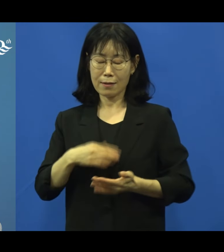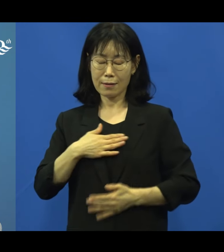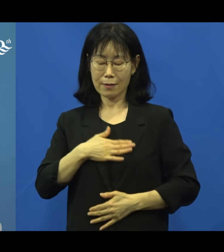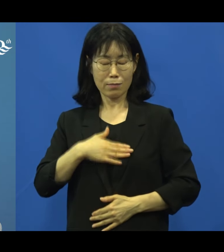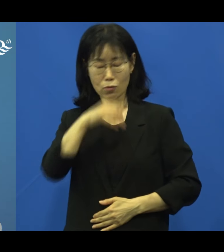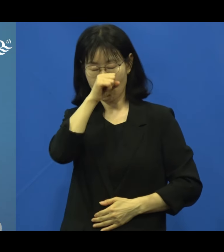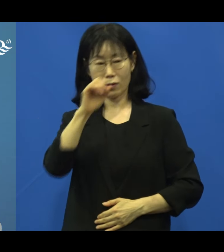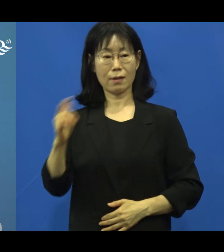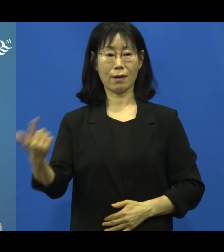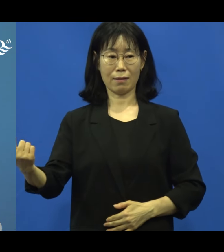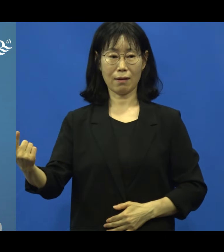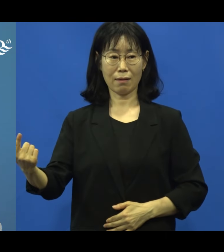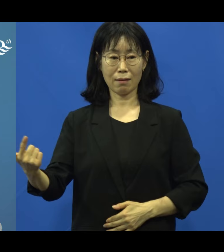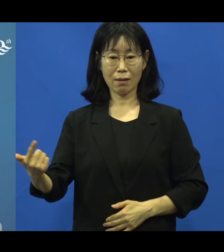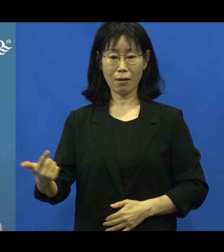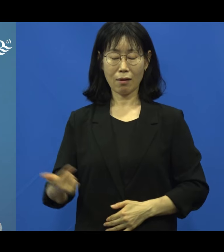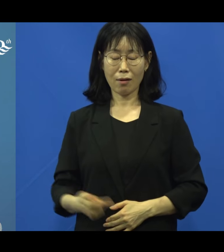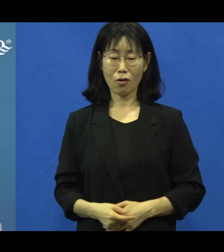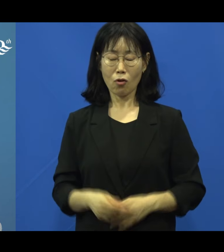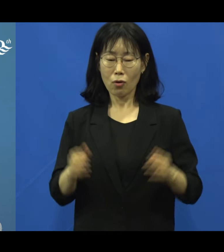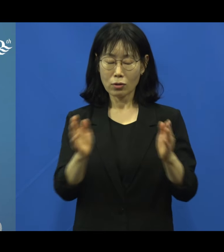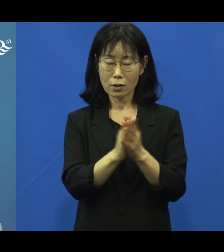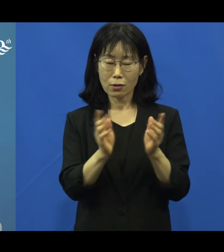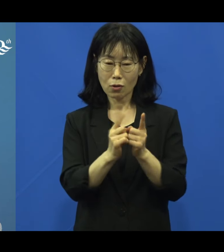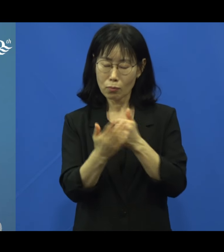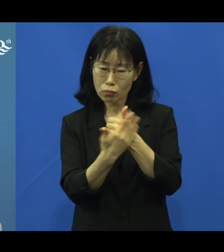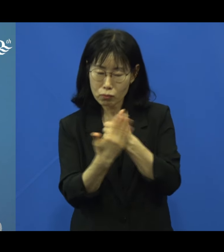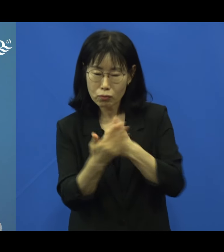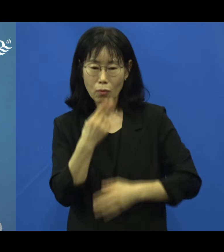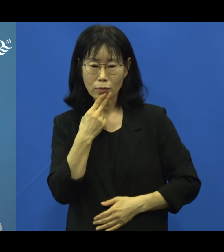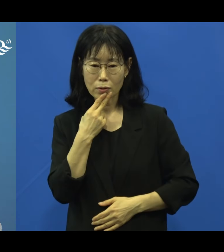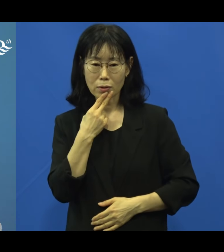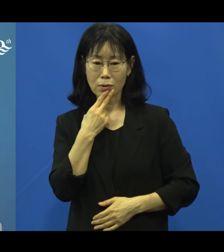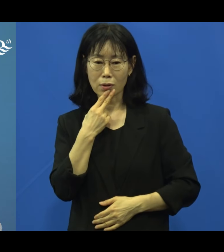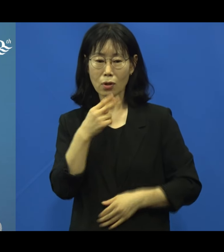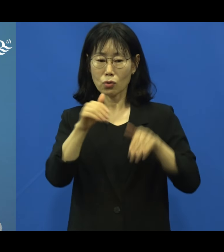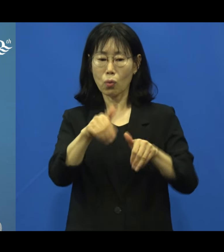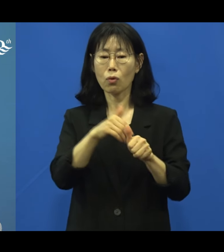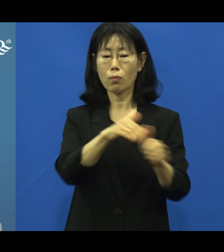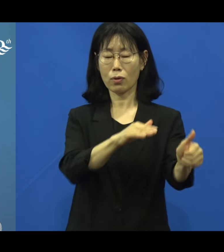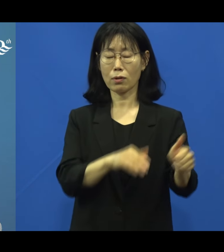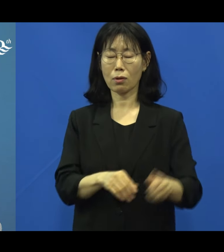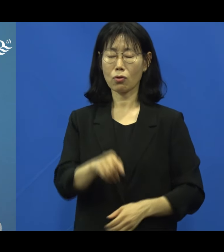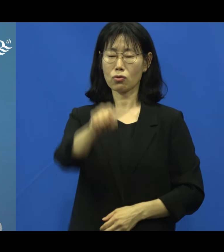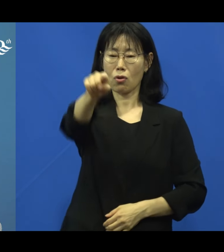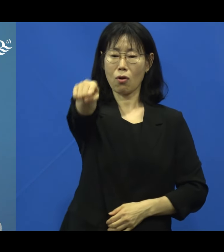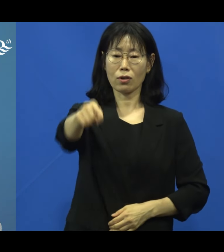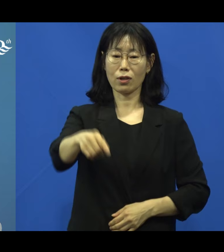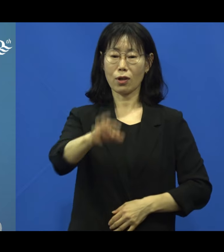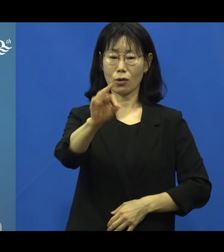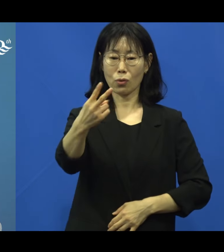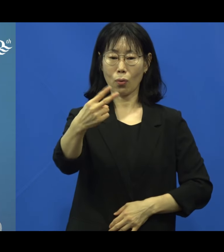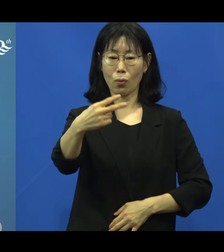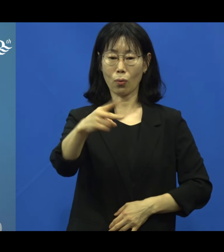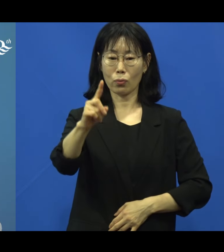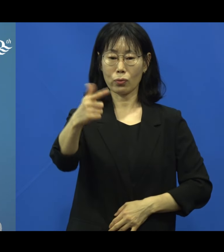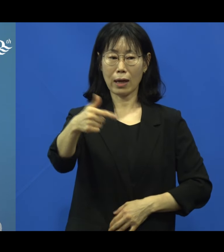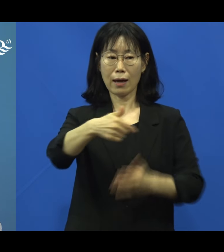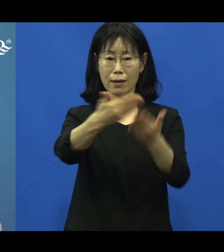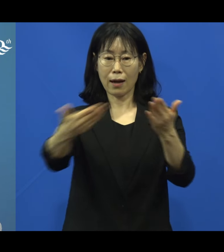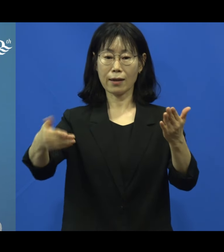그리고 그것도 요단강에 가서 7번 씻으라. 그러니까 어때요? 아람 장관이 뒤도 돌아오지 않고